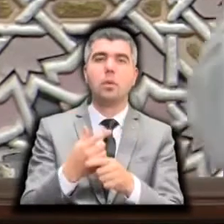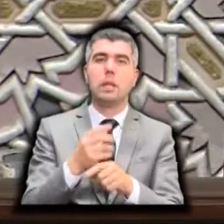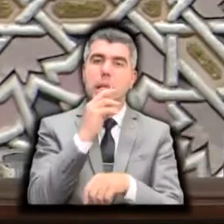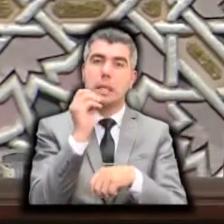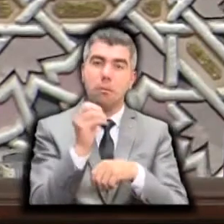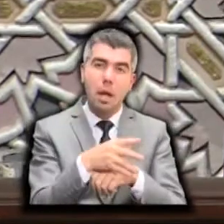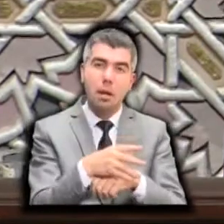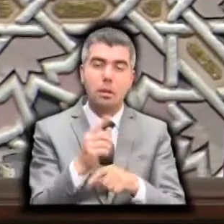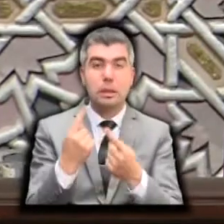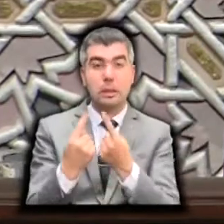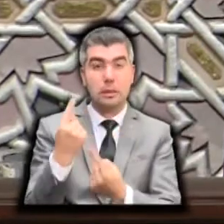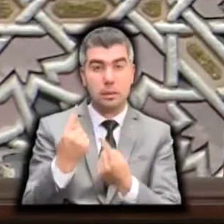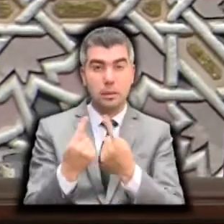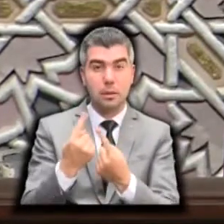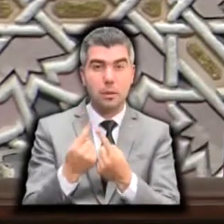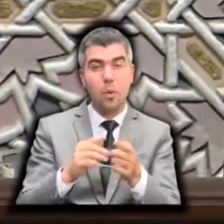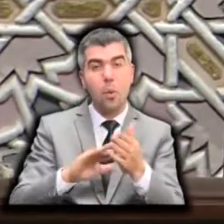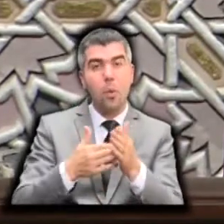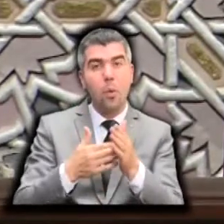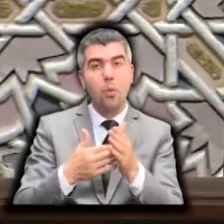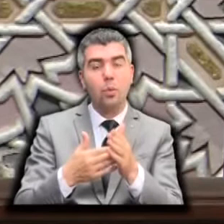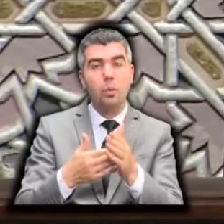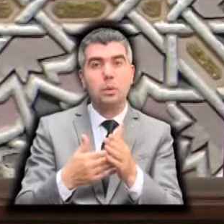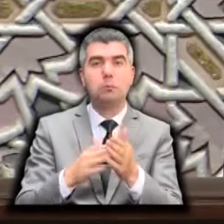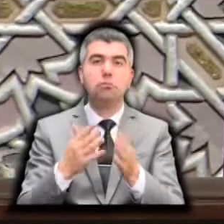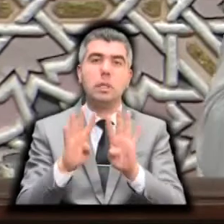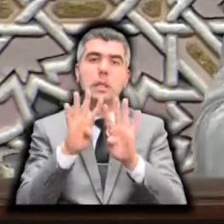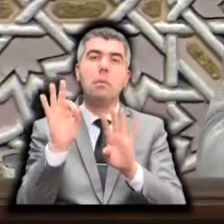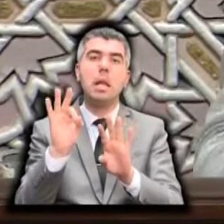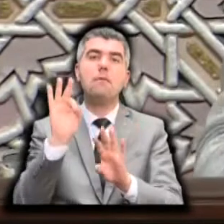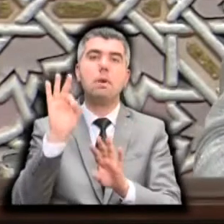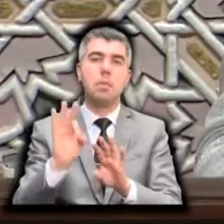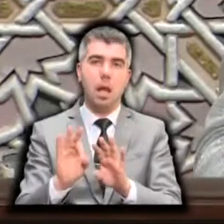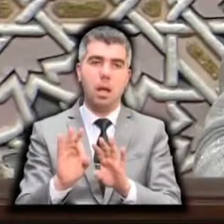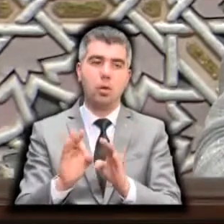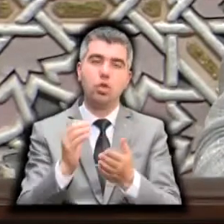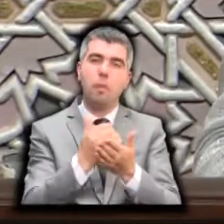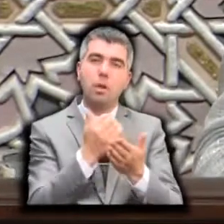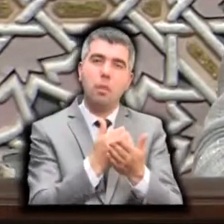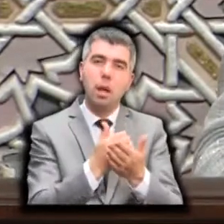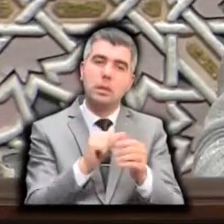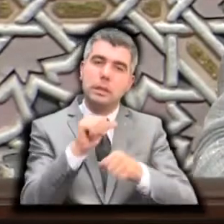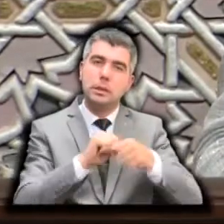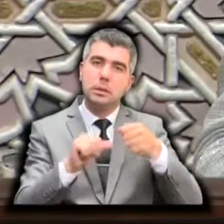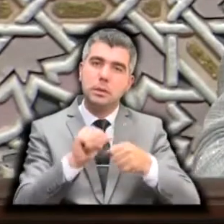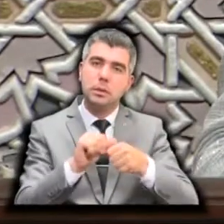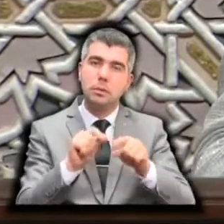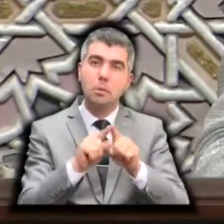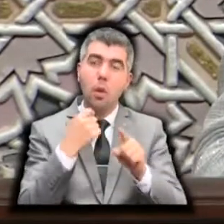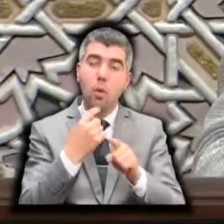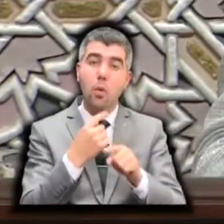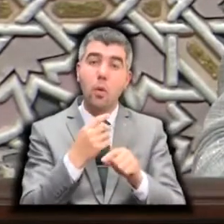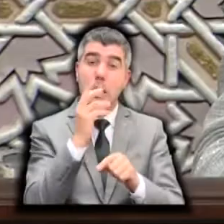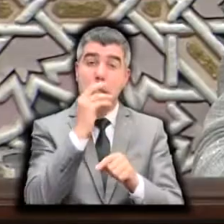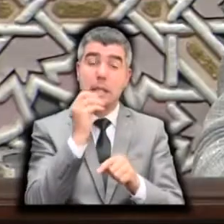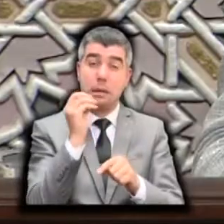في المهنيه وفي الجمع ديال النفايات الى 80%. اليوم السؤال المطروح، واش غنبقاو نطمروا النفايات اللي هو